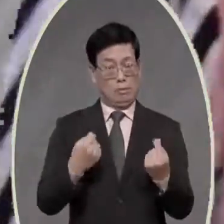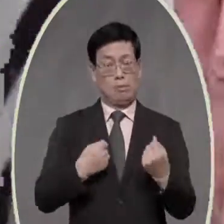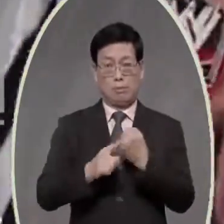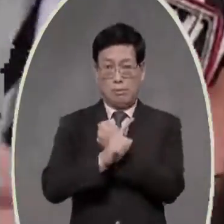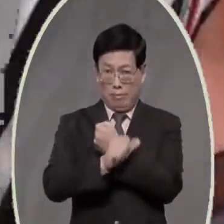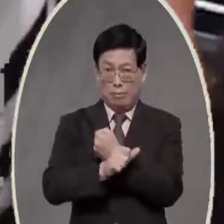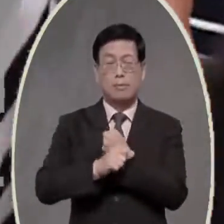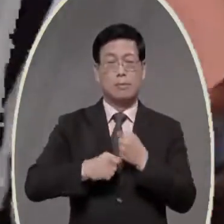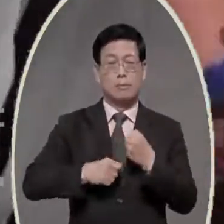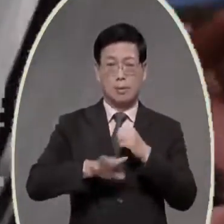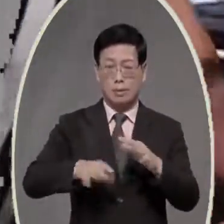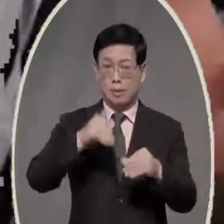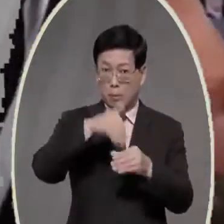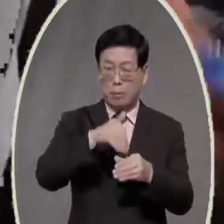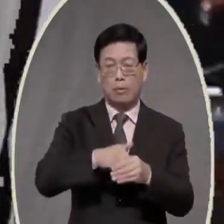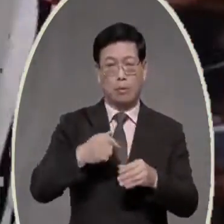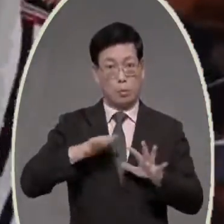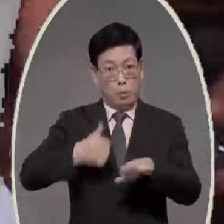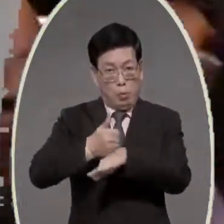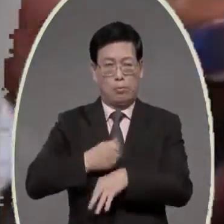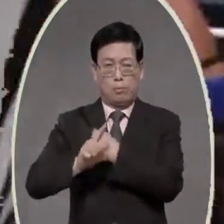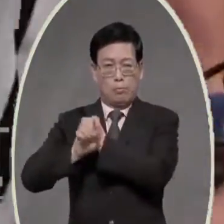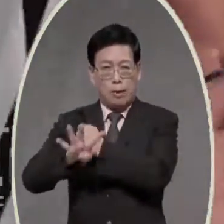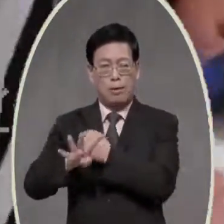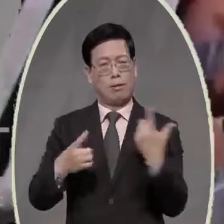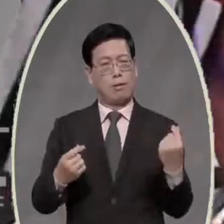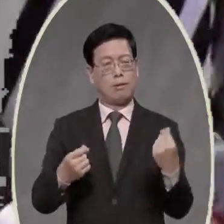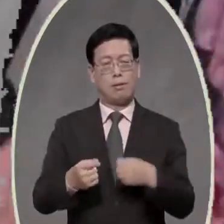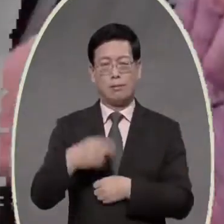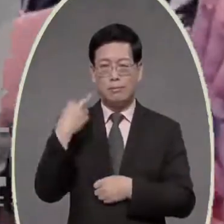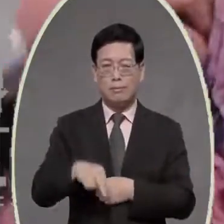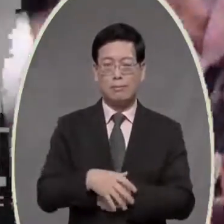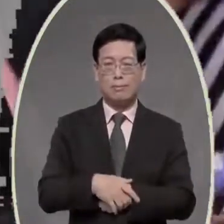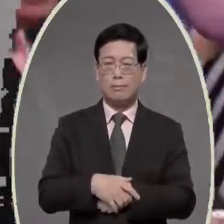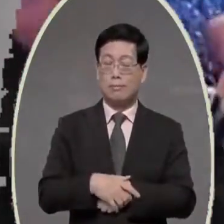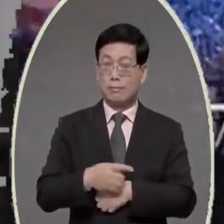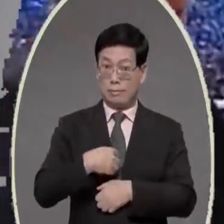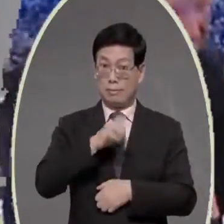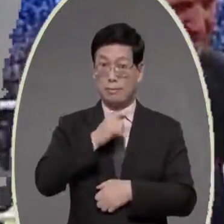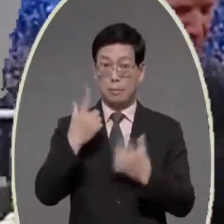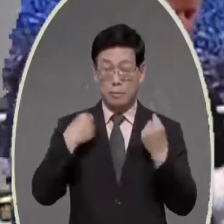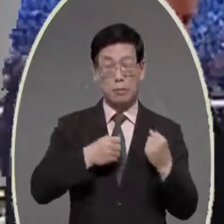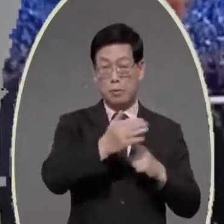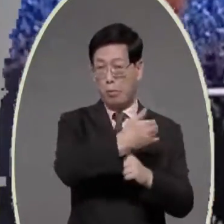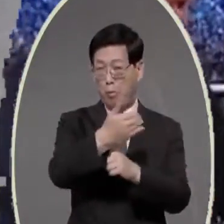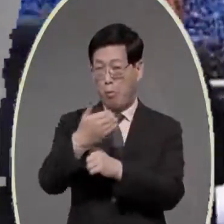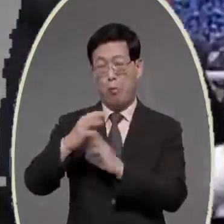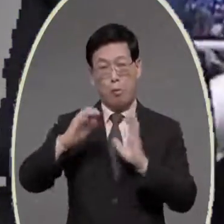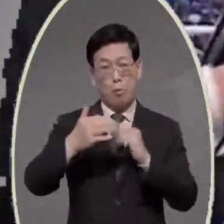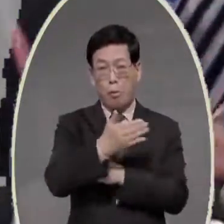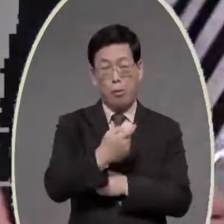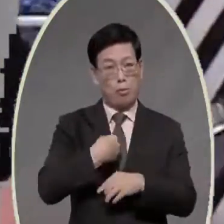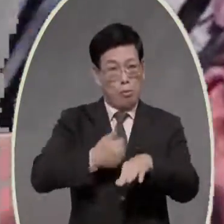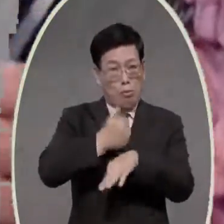第14任的总统，我们现在在选第15任的总统。另外，我们这满场不就是国旗吗？我